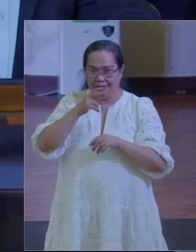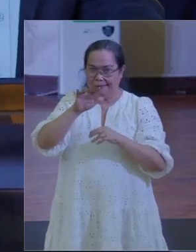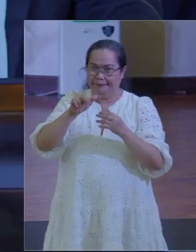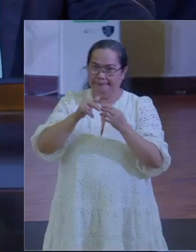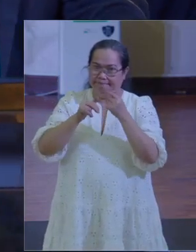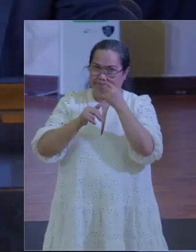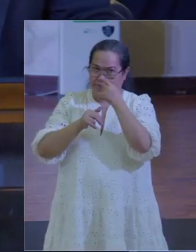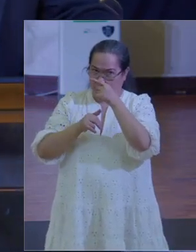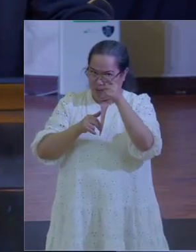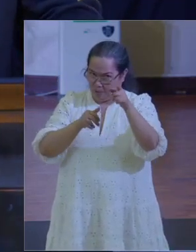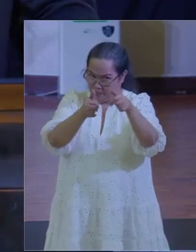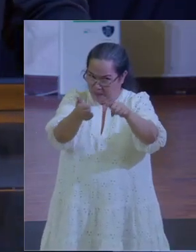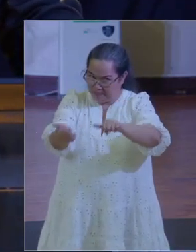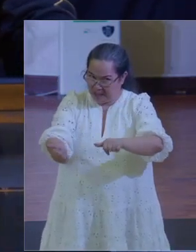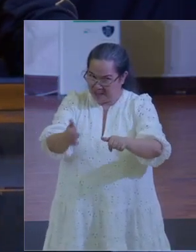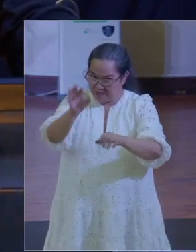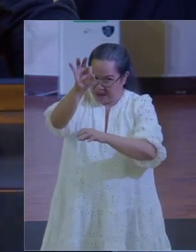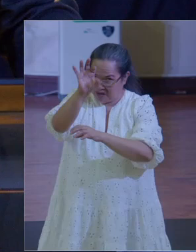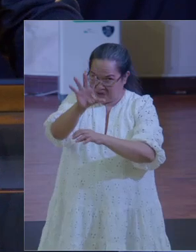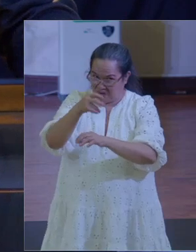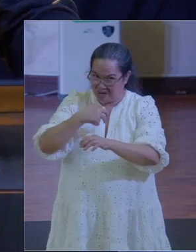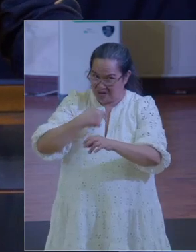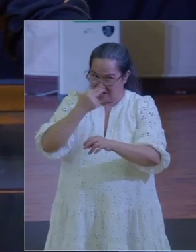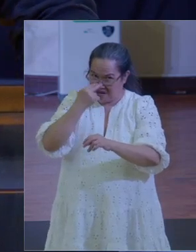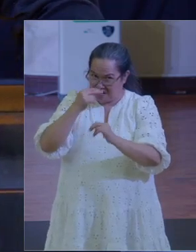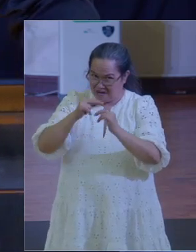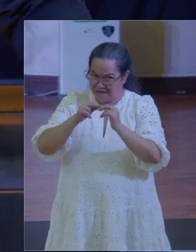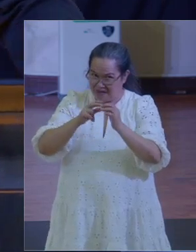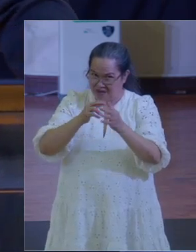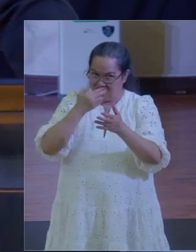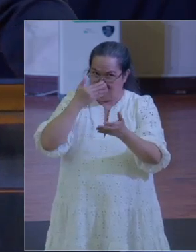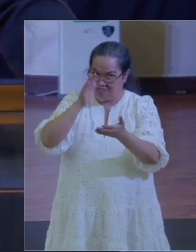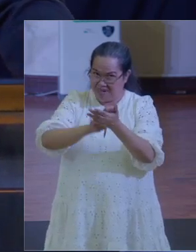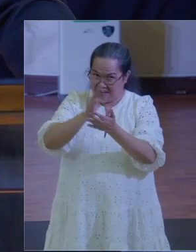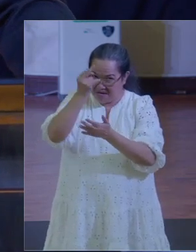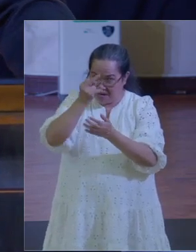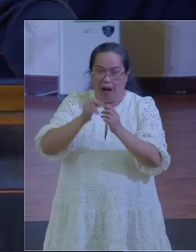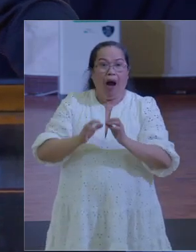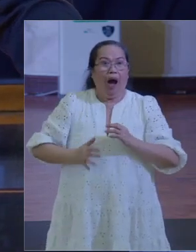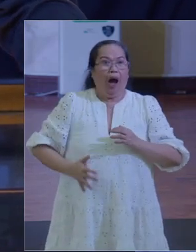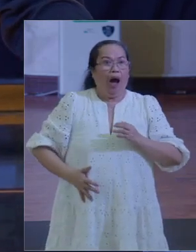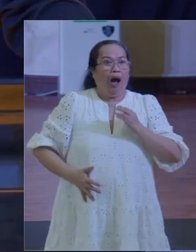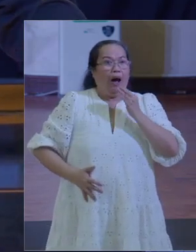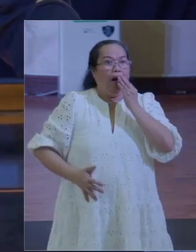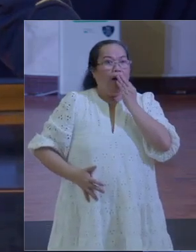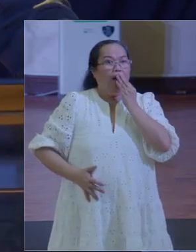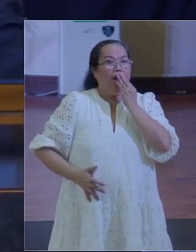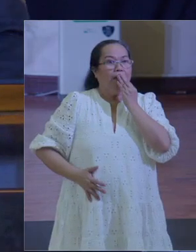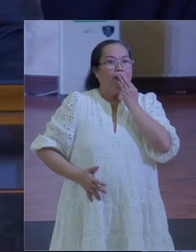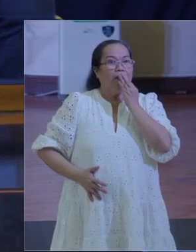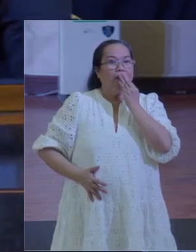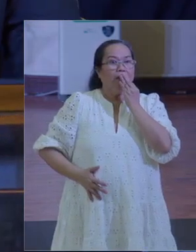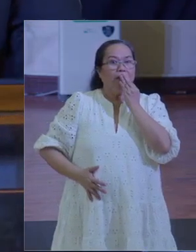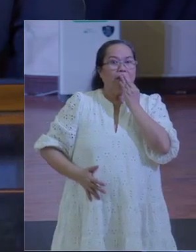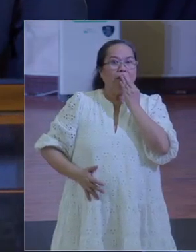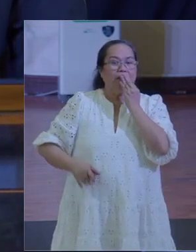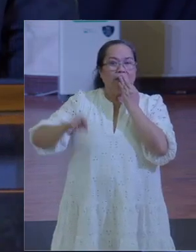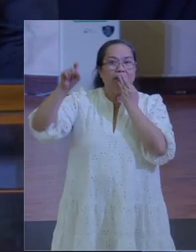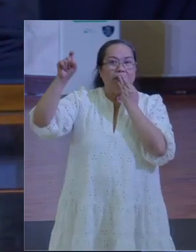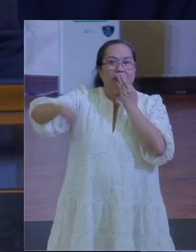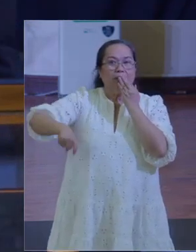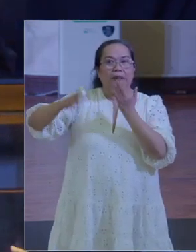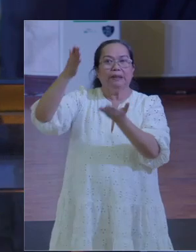sila, mga Baptist pa naman kayo. Tinawanan nyo yung joke na yun. Di ba? Kaya, pigil. Di ba?